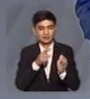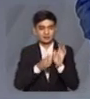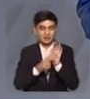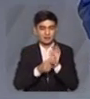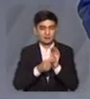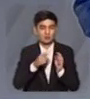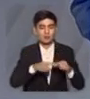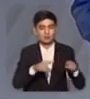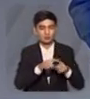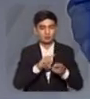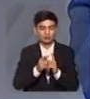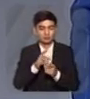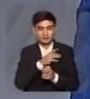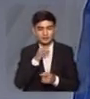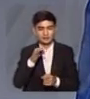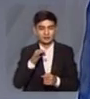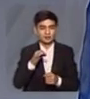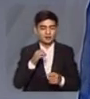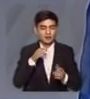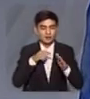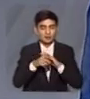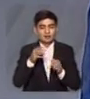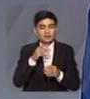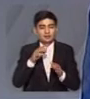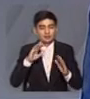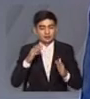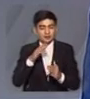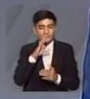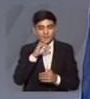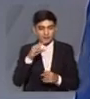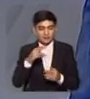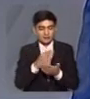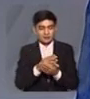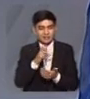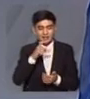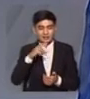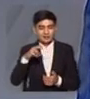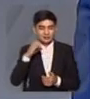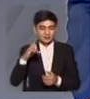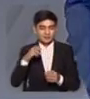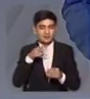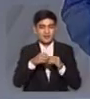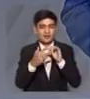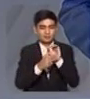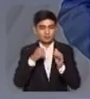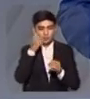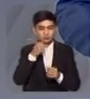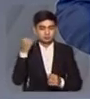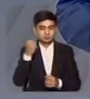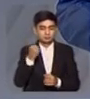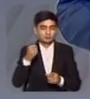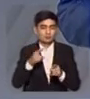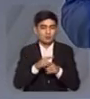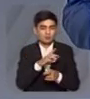прежних компаний. Однако обложение данного вида деятельности НДС в 2018 году ударило по